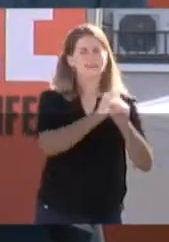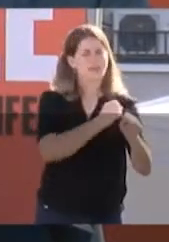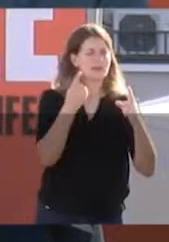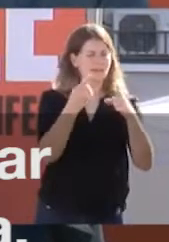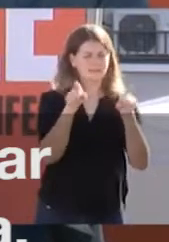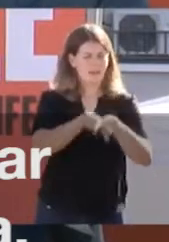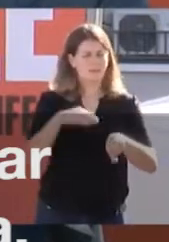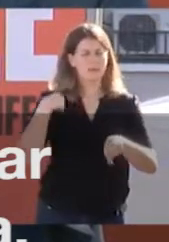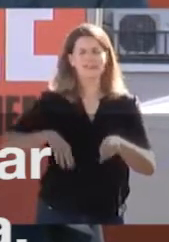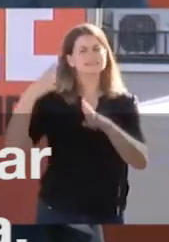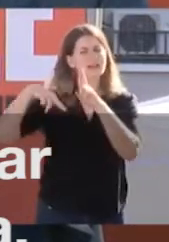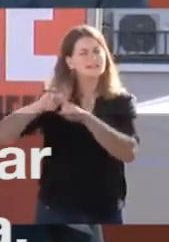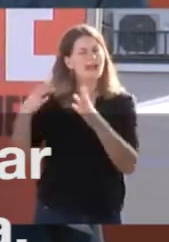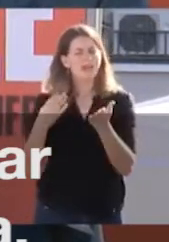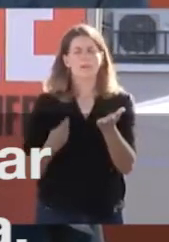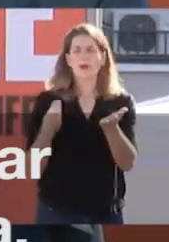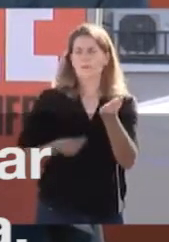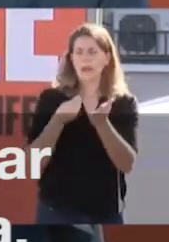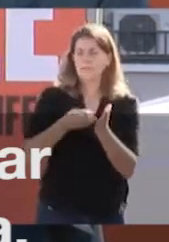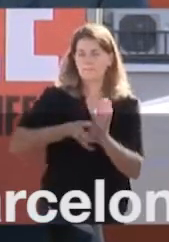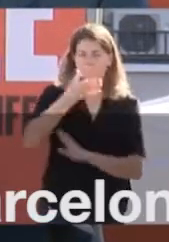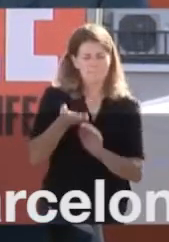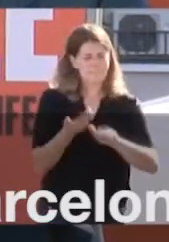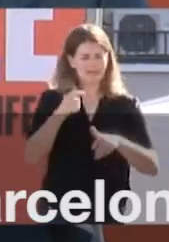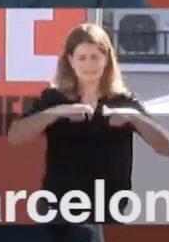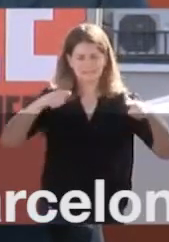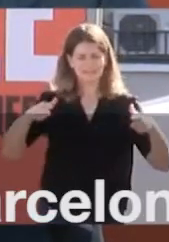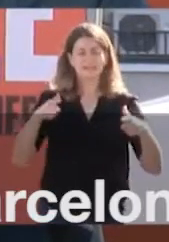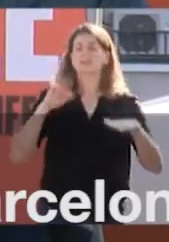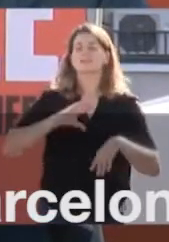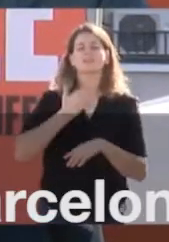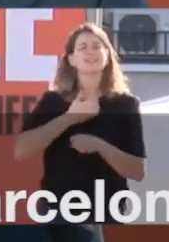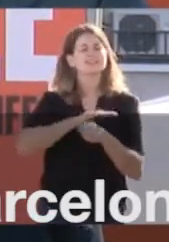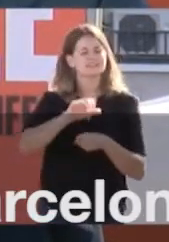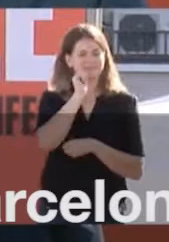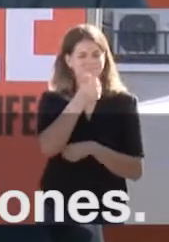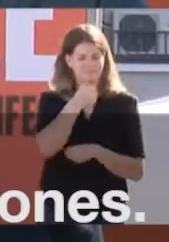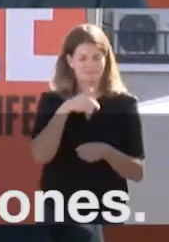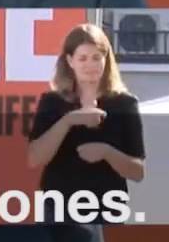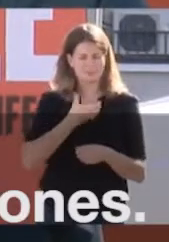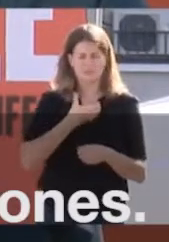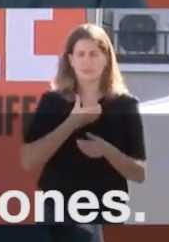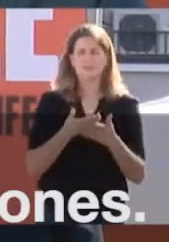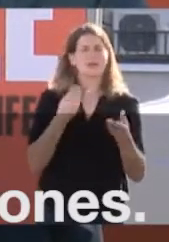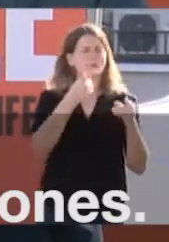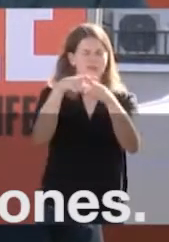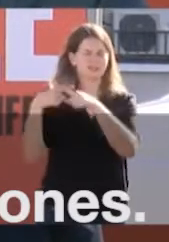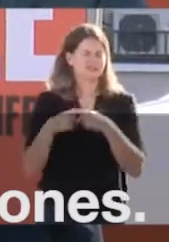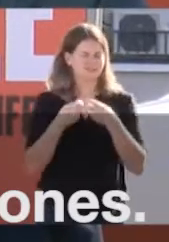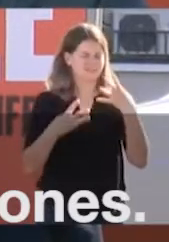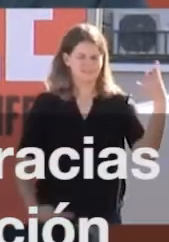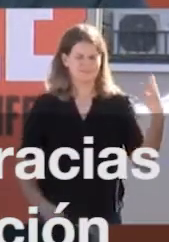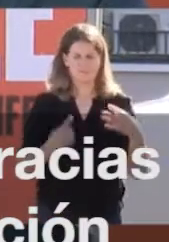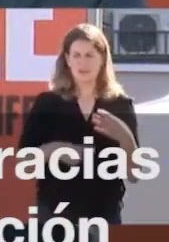igual. La Generalitat hauria d'estar pagant molt més del que està pagant i ho està cobrint l'Ajuntament de Barcelona. I així amb moltes altres